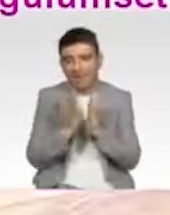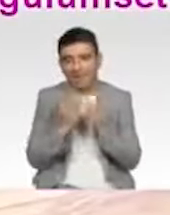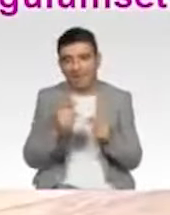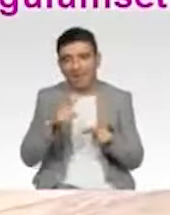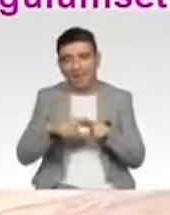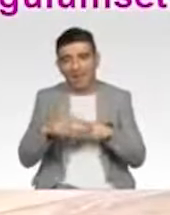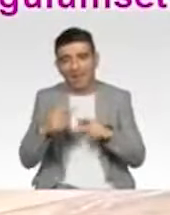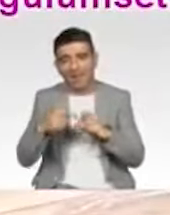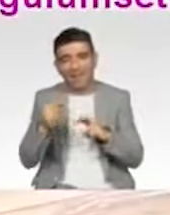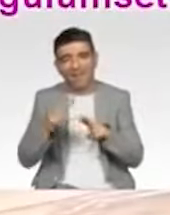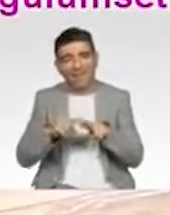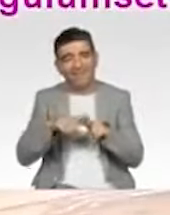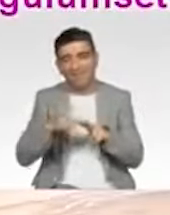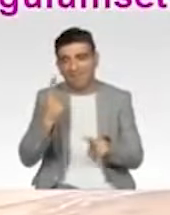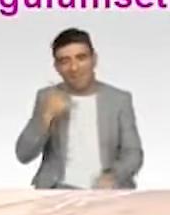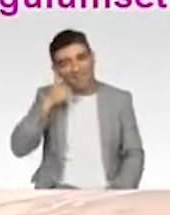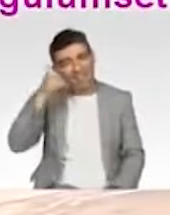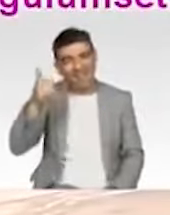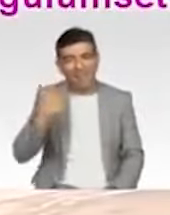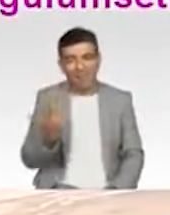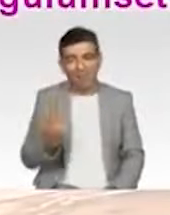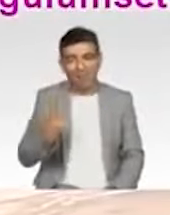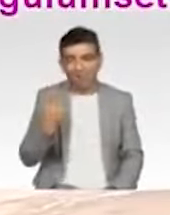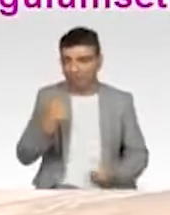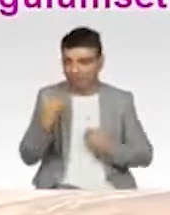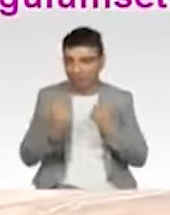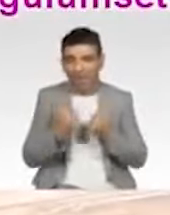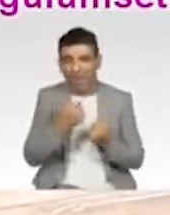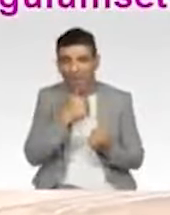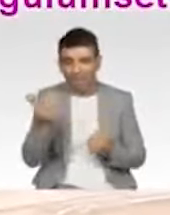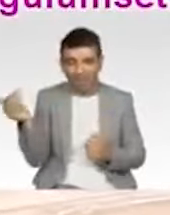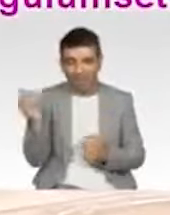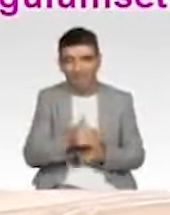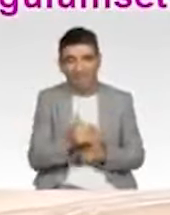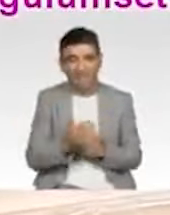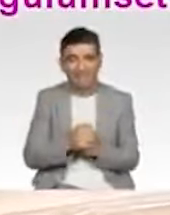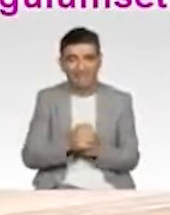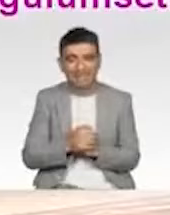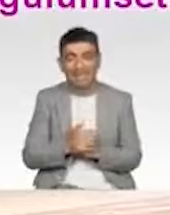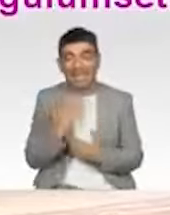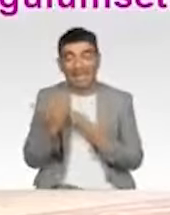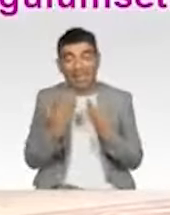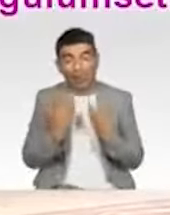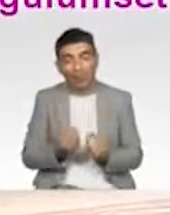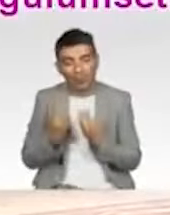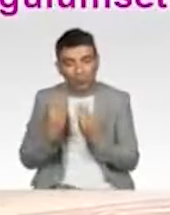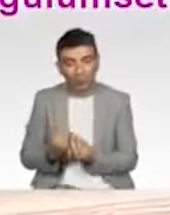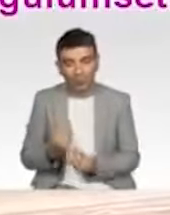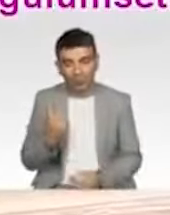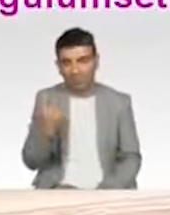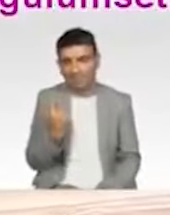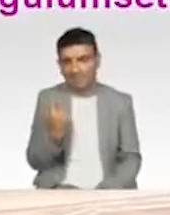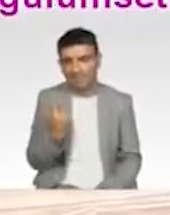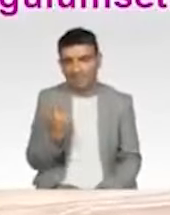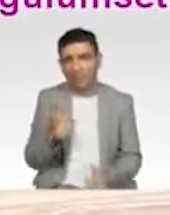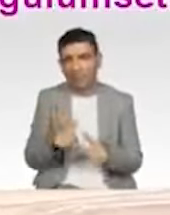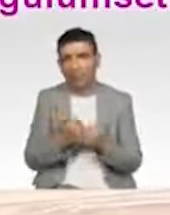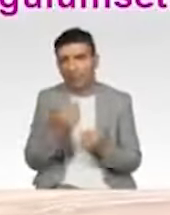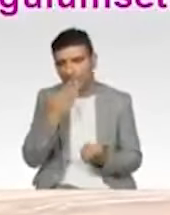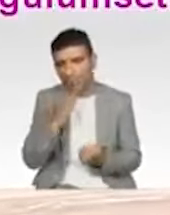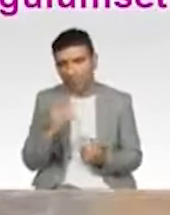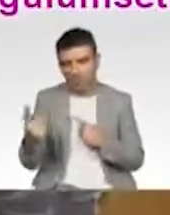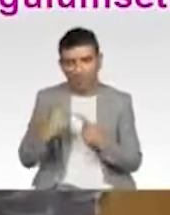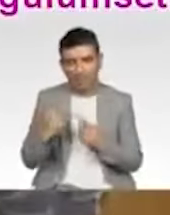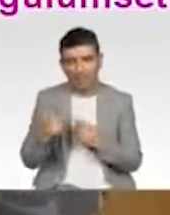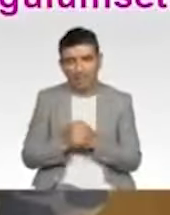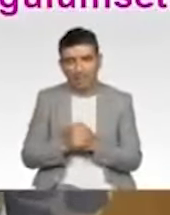Afrika'ya bir telefon, bir kamyon biz adam geldi. Biz evlendiğimizde bana şey dedi. Yani ne olursa olsun. Bir, boşanma yok